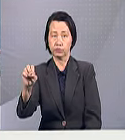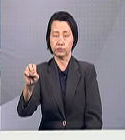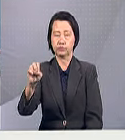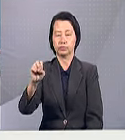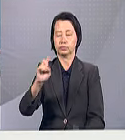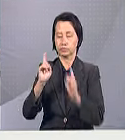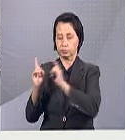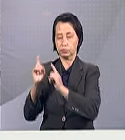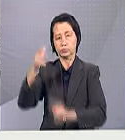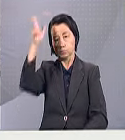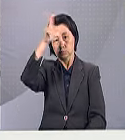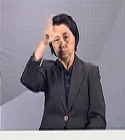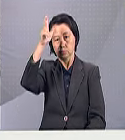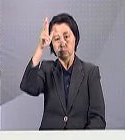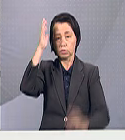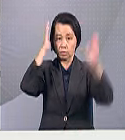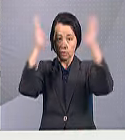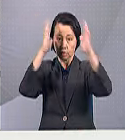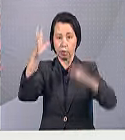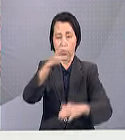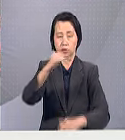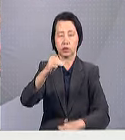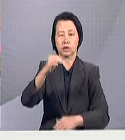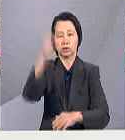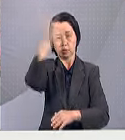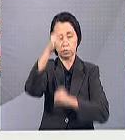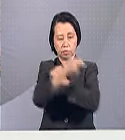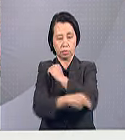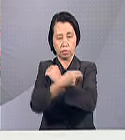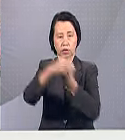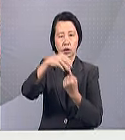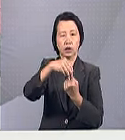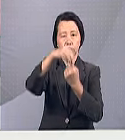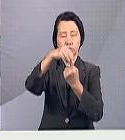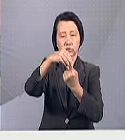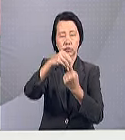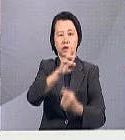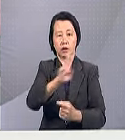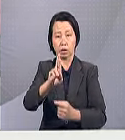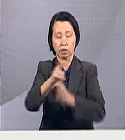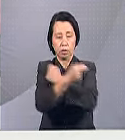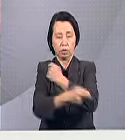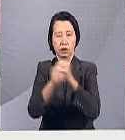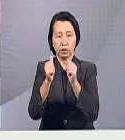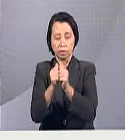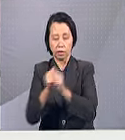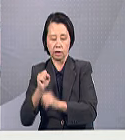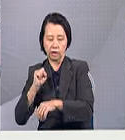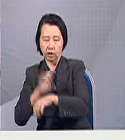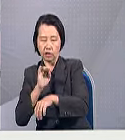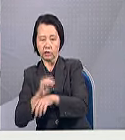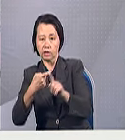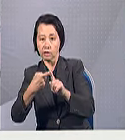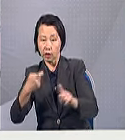Kerajaan Persekutuan dan Negeri-Negeri, khususnya pihak berkuasa agama negeri, dengan nasihat Kementerian